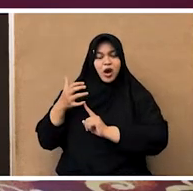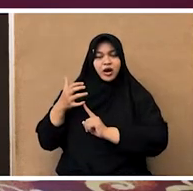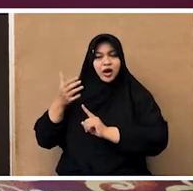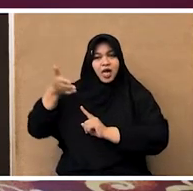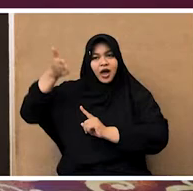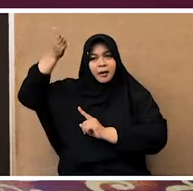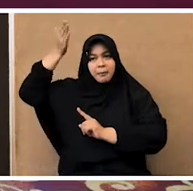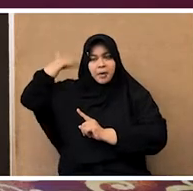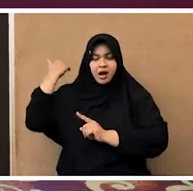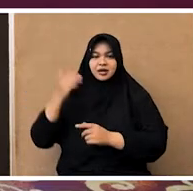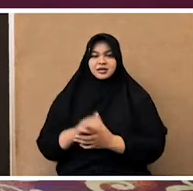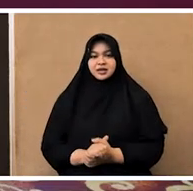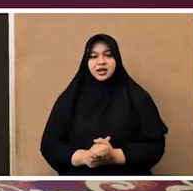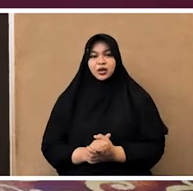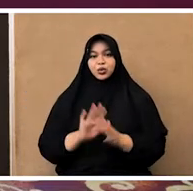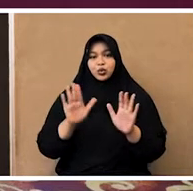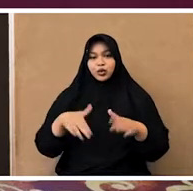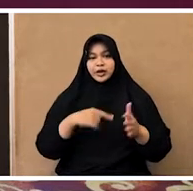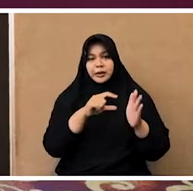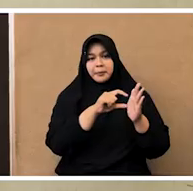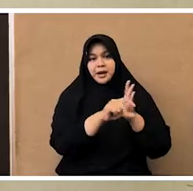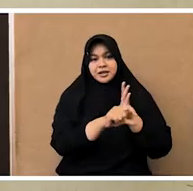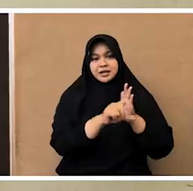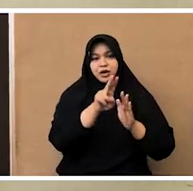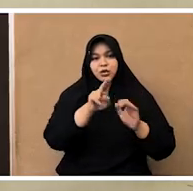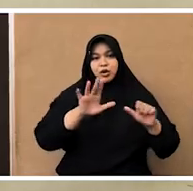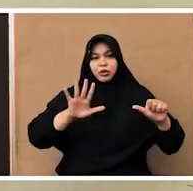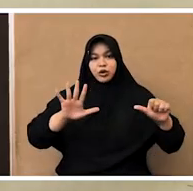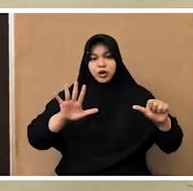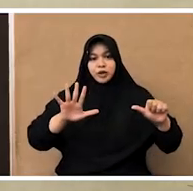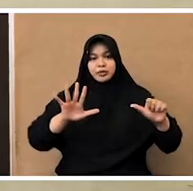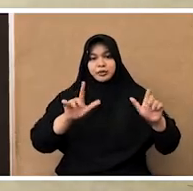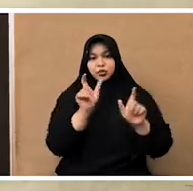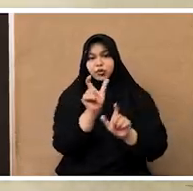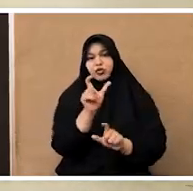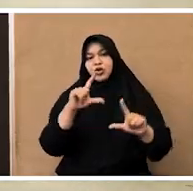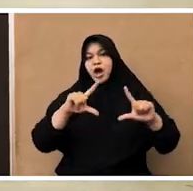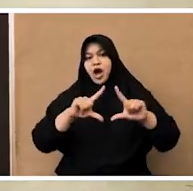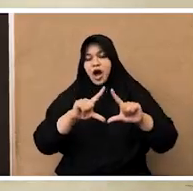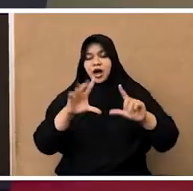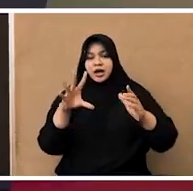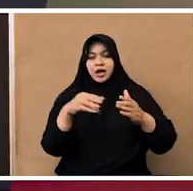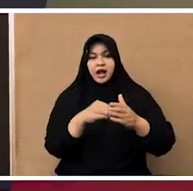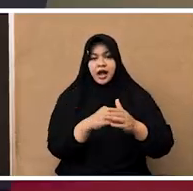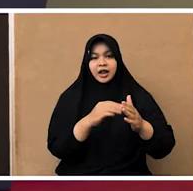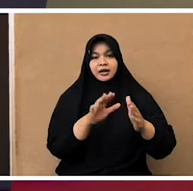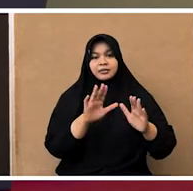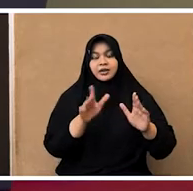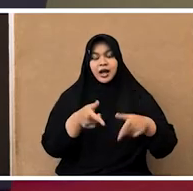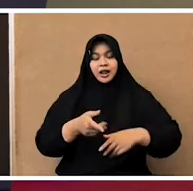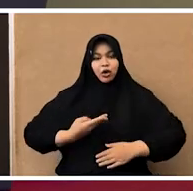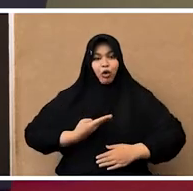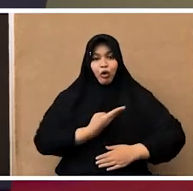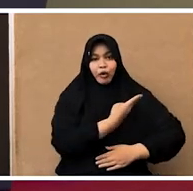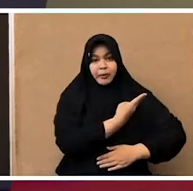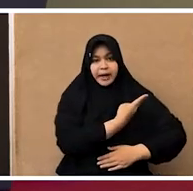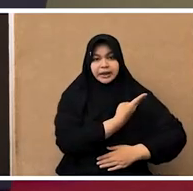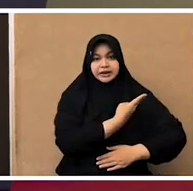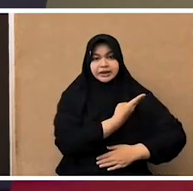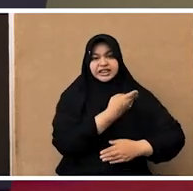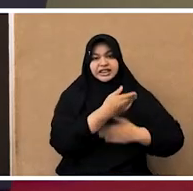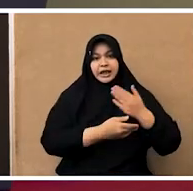yang lama itu ada di pasal 26 huruf a misalnya bisa dibacakan baik dalam hal korban tindak pidana aduan